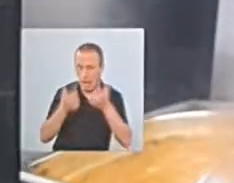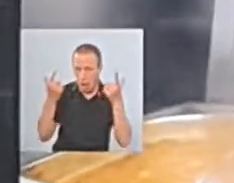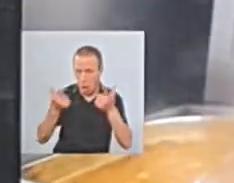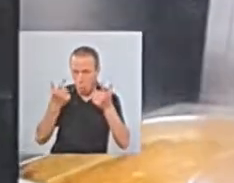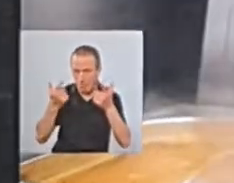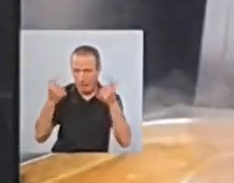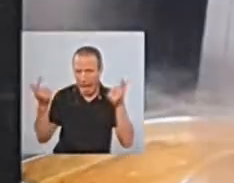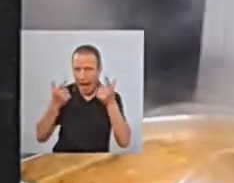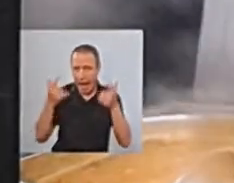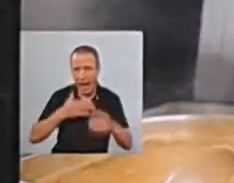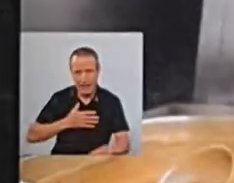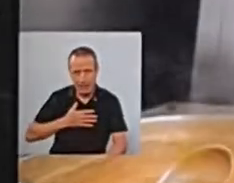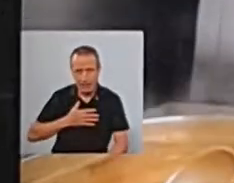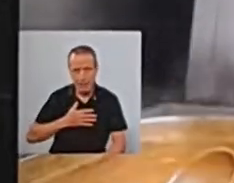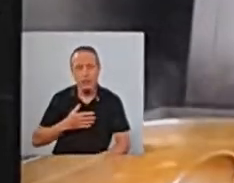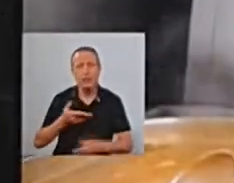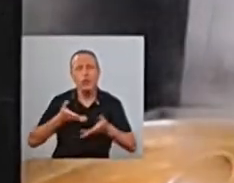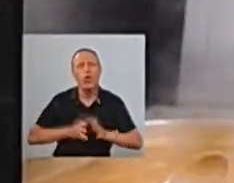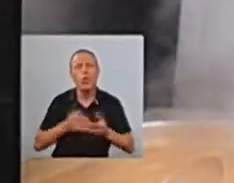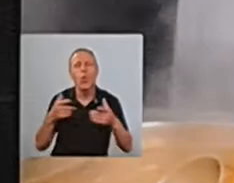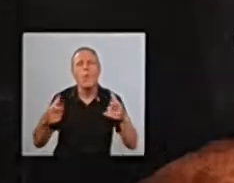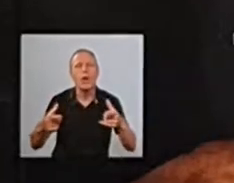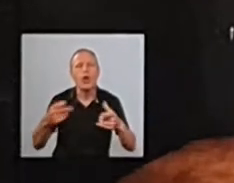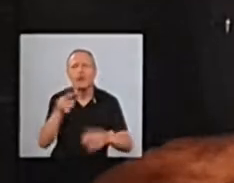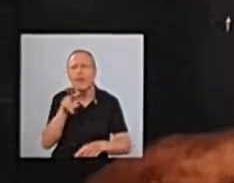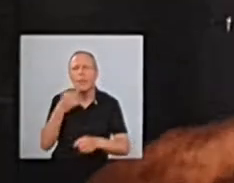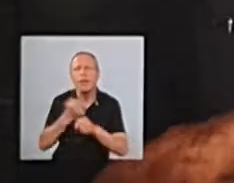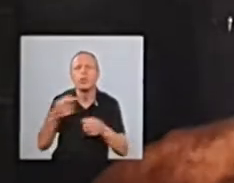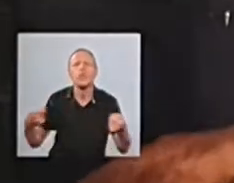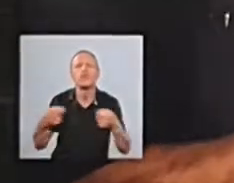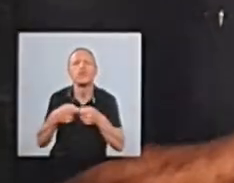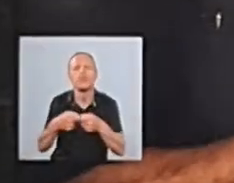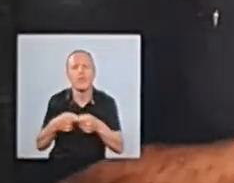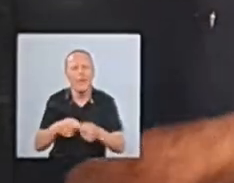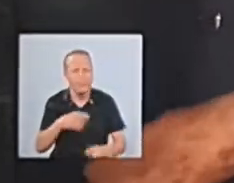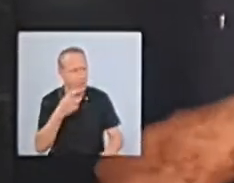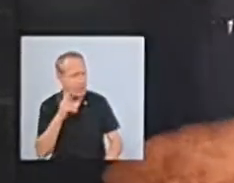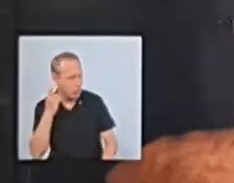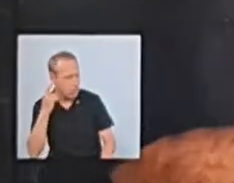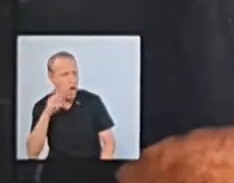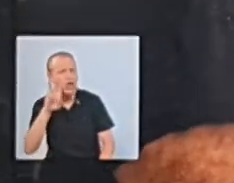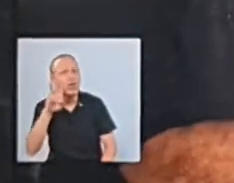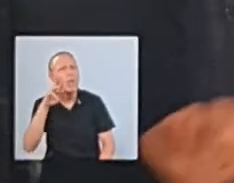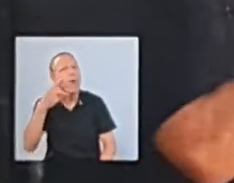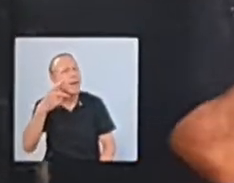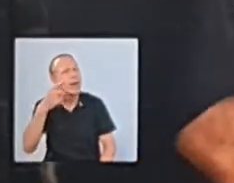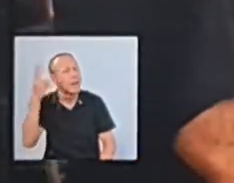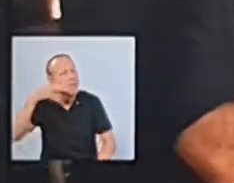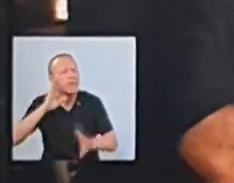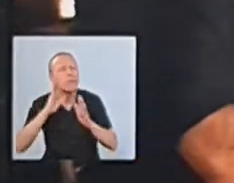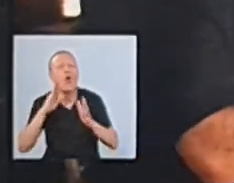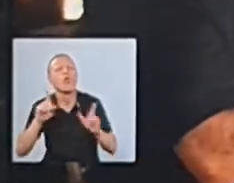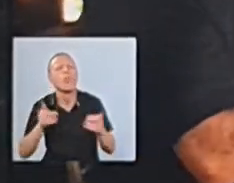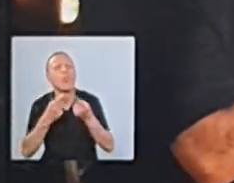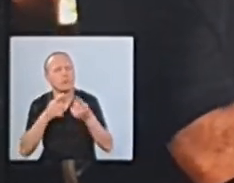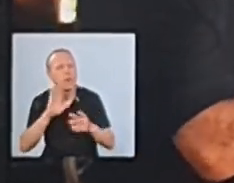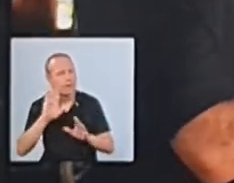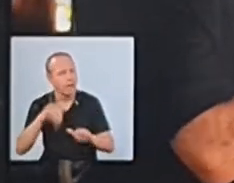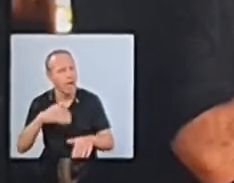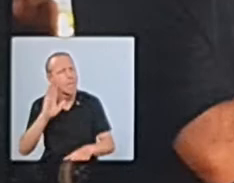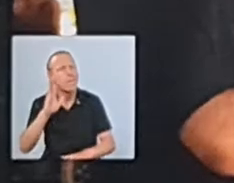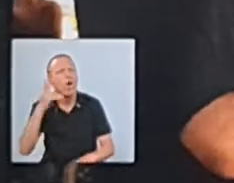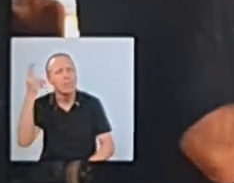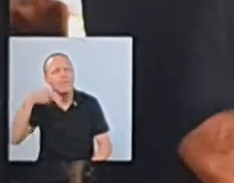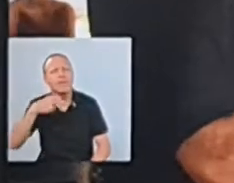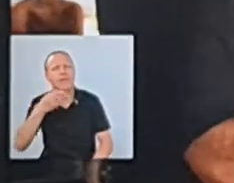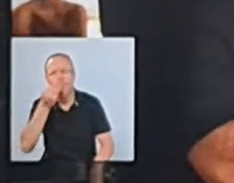מנות שהשניים יצרו במשותף. האמת שתשמע, שמעון פרנס מבין מאוד במוזיקה, אבל הוא מאוד מבין באוכל. בדק